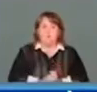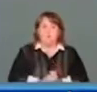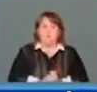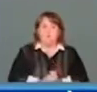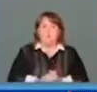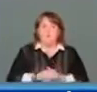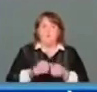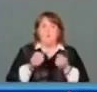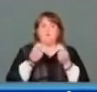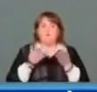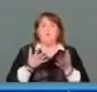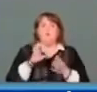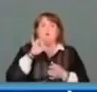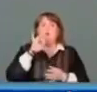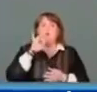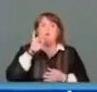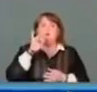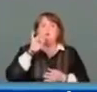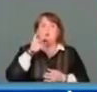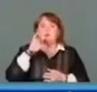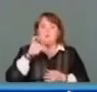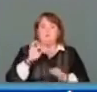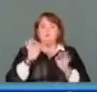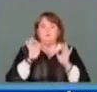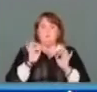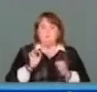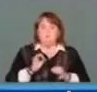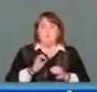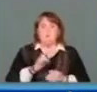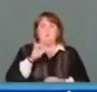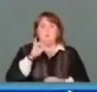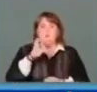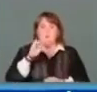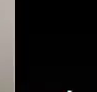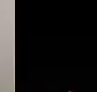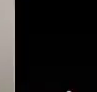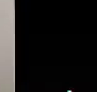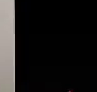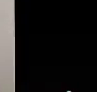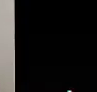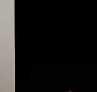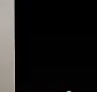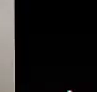А сколько ирисов? Молодцы, а ирисов 5.